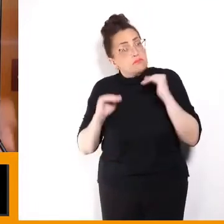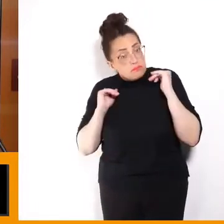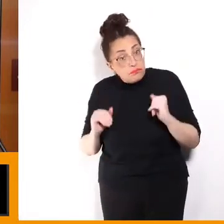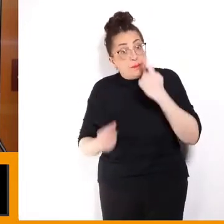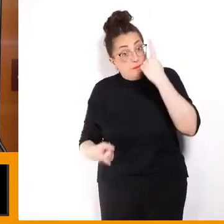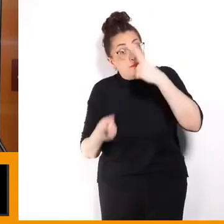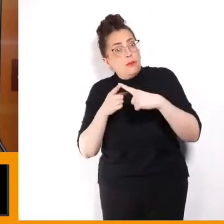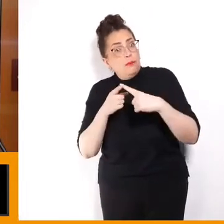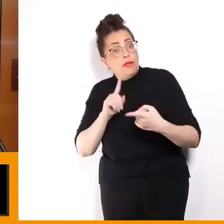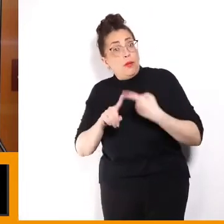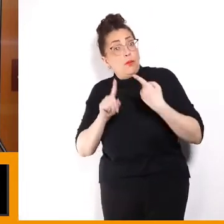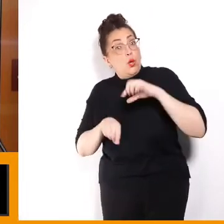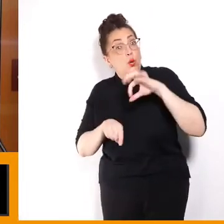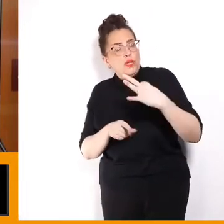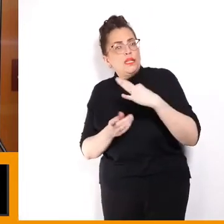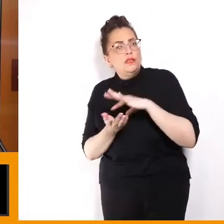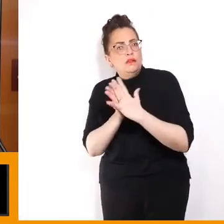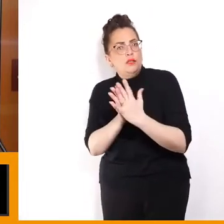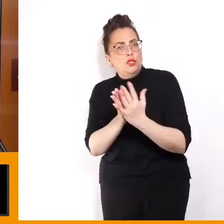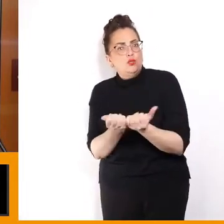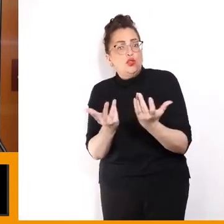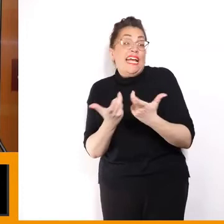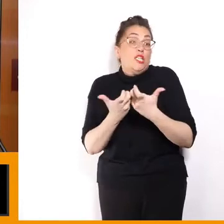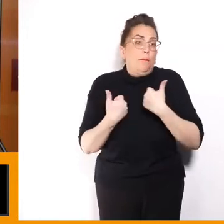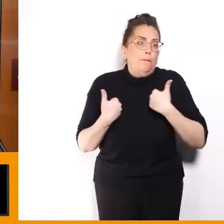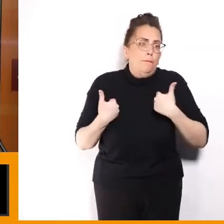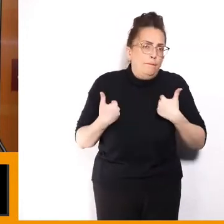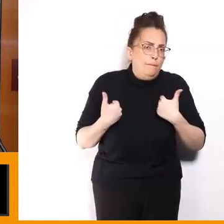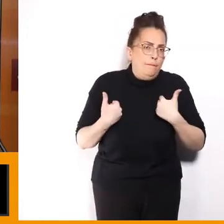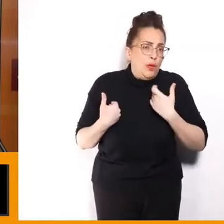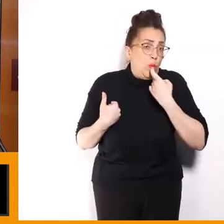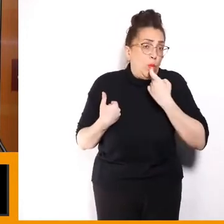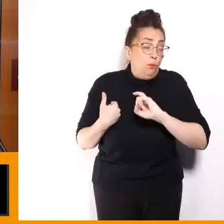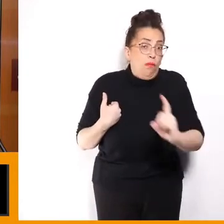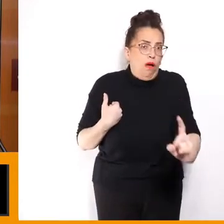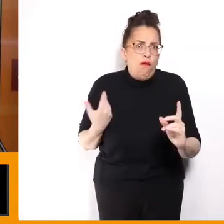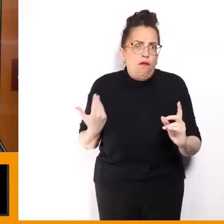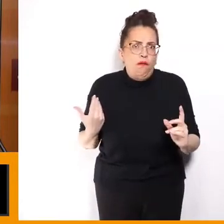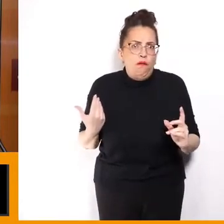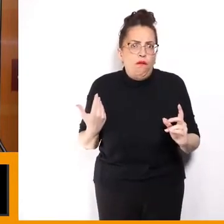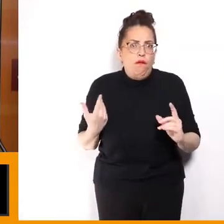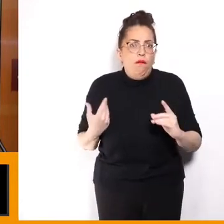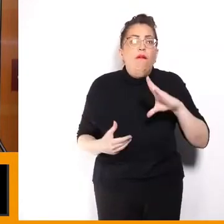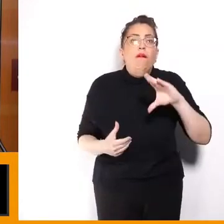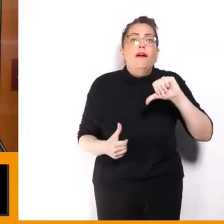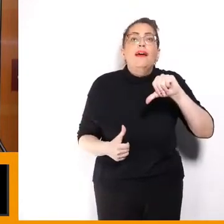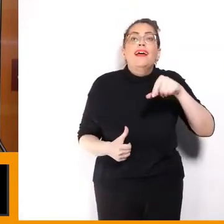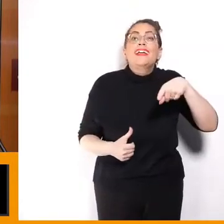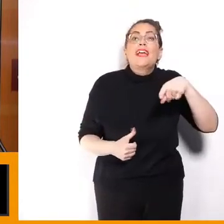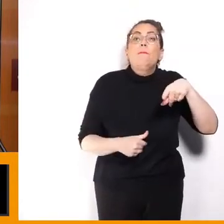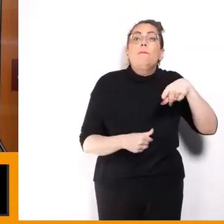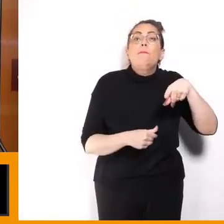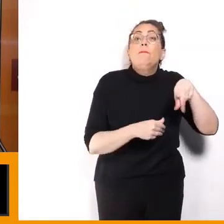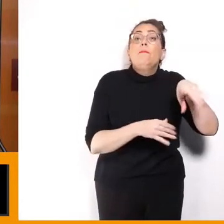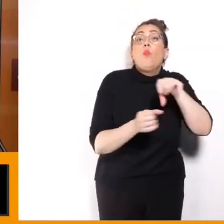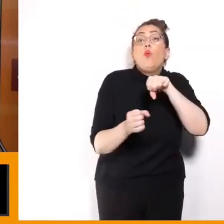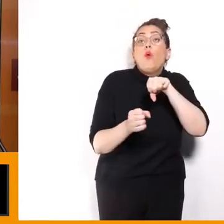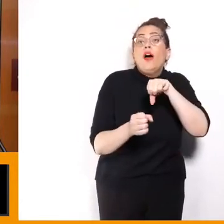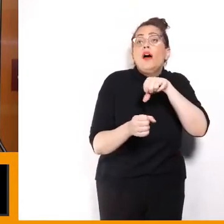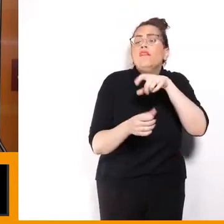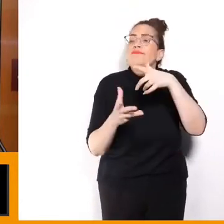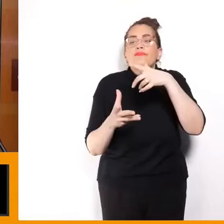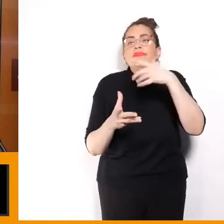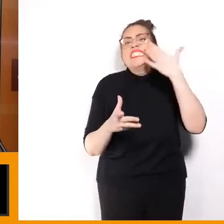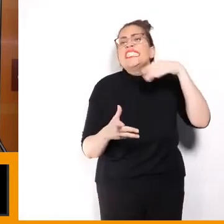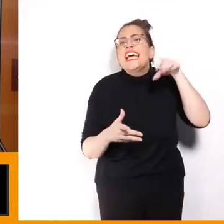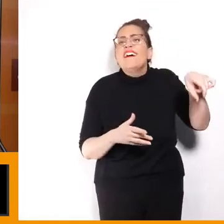évolutions. Au passage, moi je suis extrêmement défavorable de la fusion entre Cap Emploi notamment, enfin c'est pas toujours Cap Emploi, mais entre les structures qui étaient